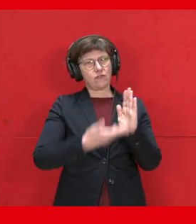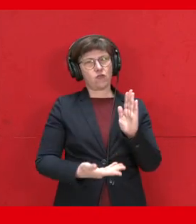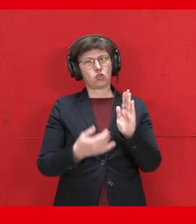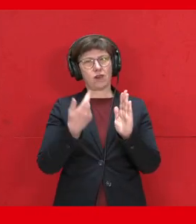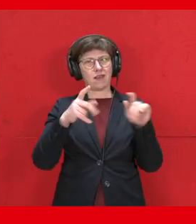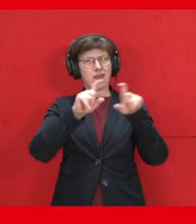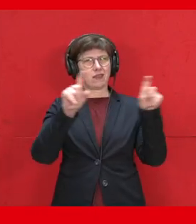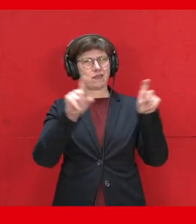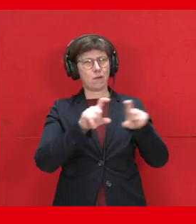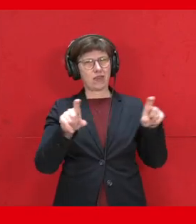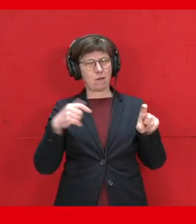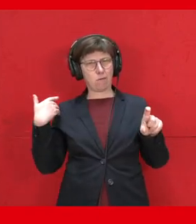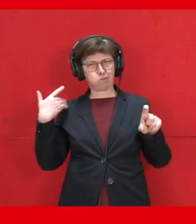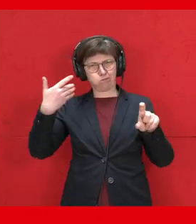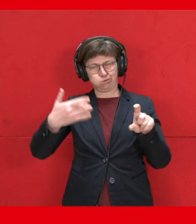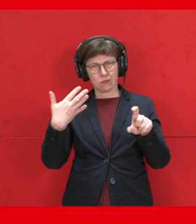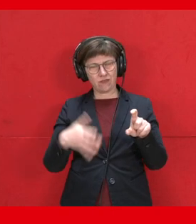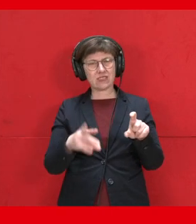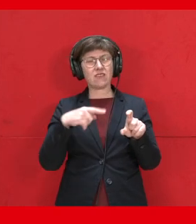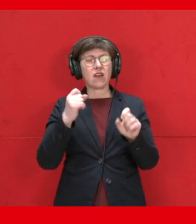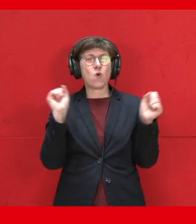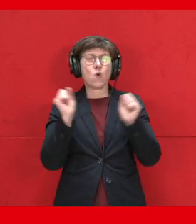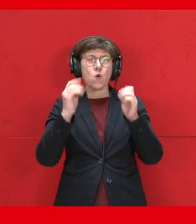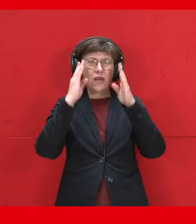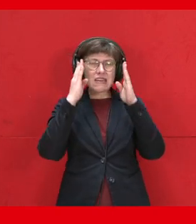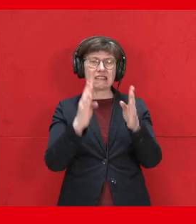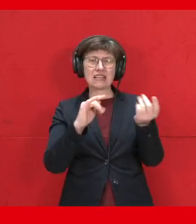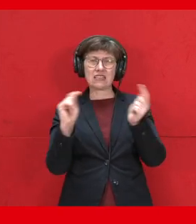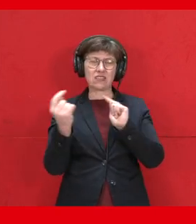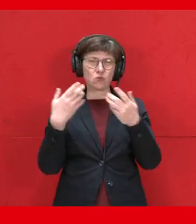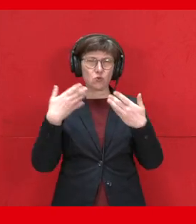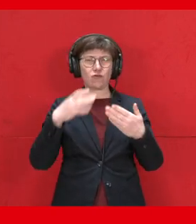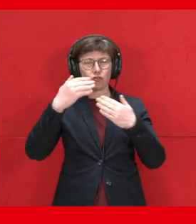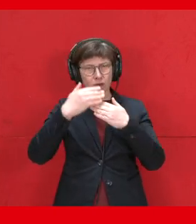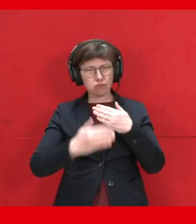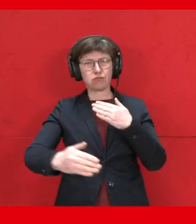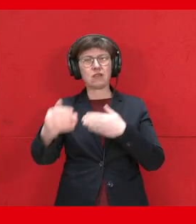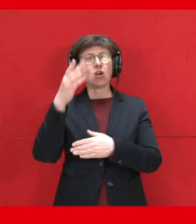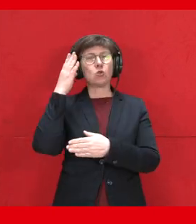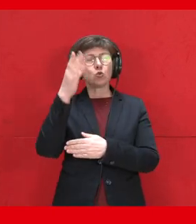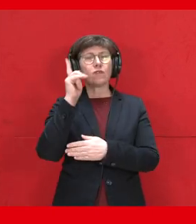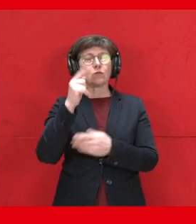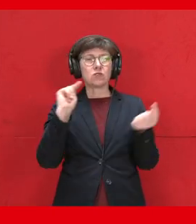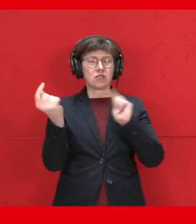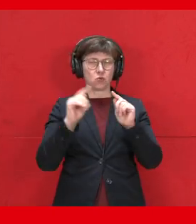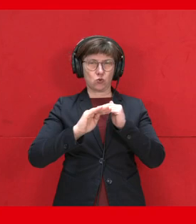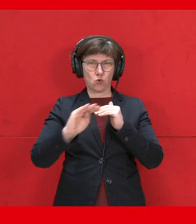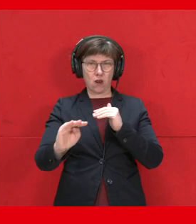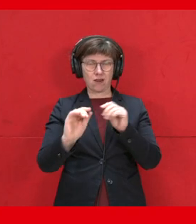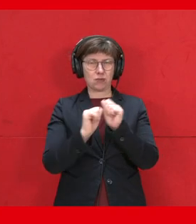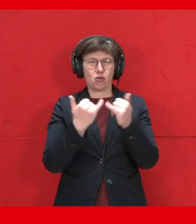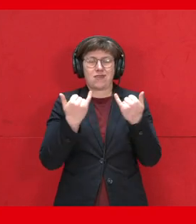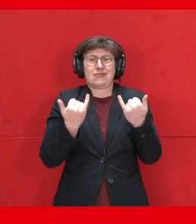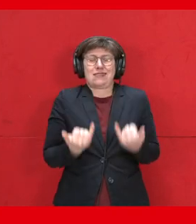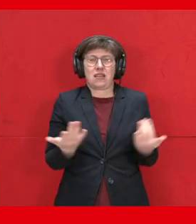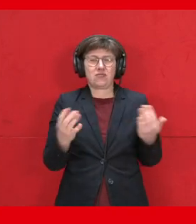Partei jetzt Gedanken gemacht haben und die wir sehr intensiv voranbringen wollen. Über die Zukunft muss in diesem Land geredet werden. Gerade jetzt, wo